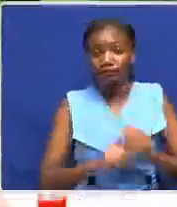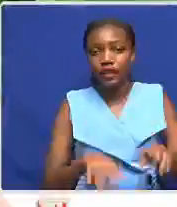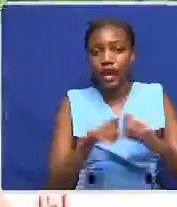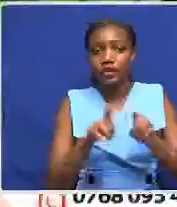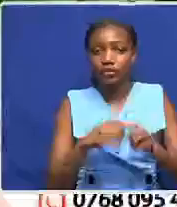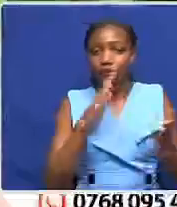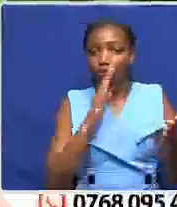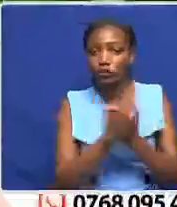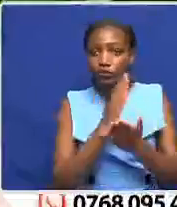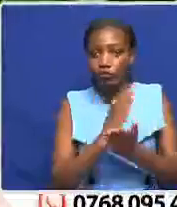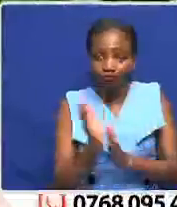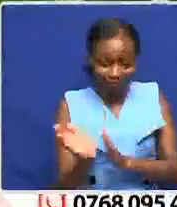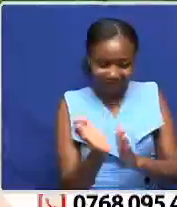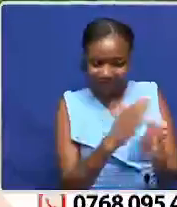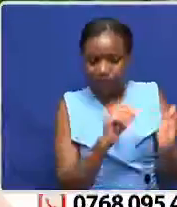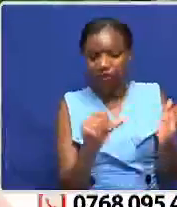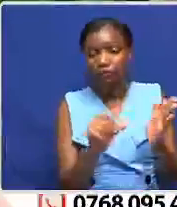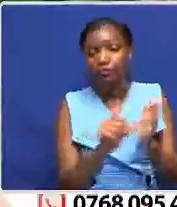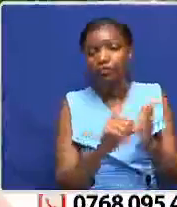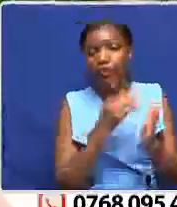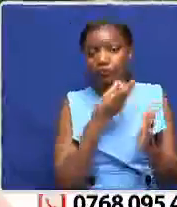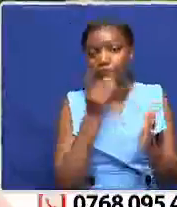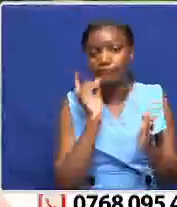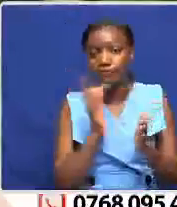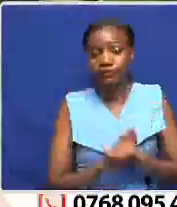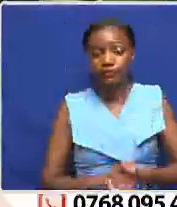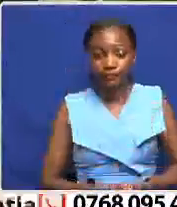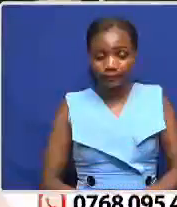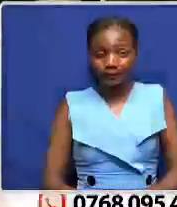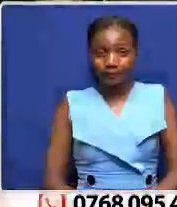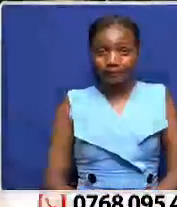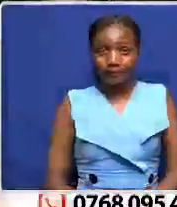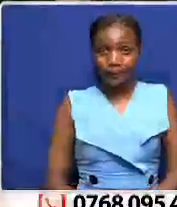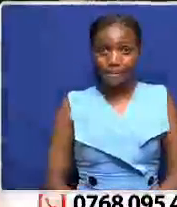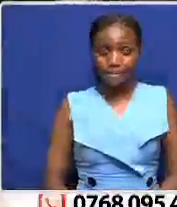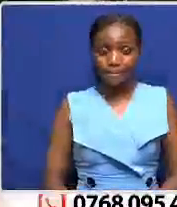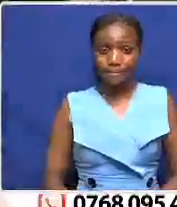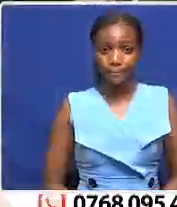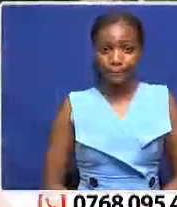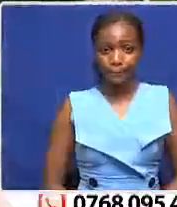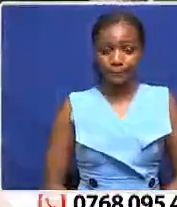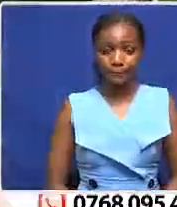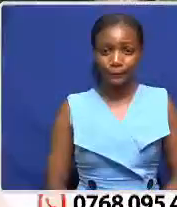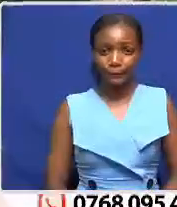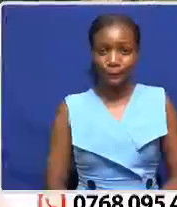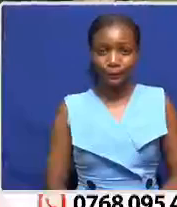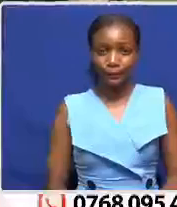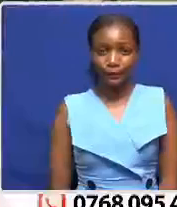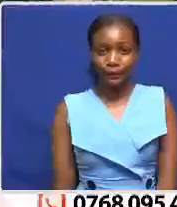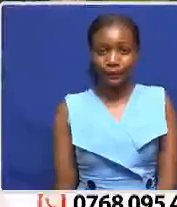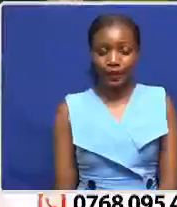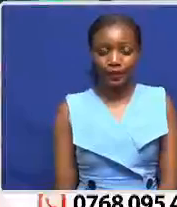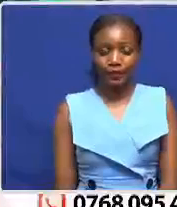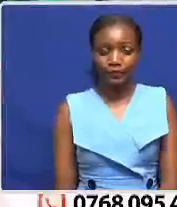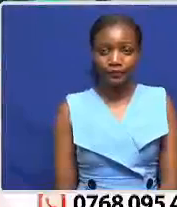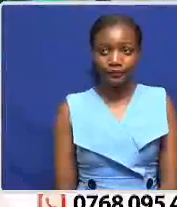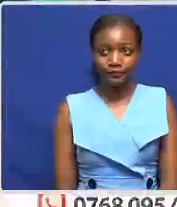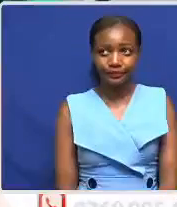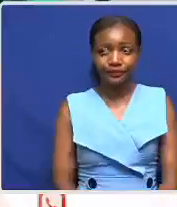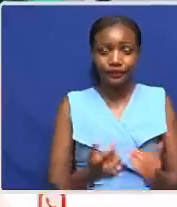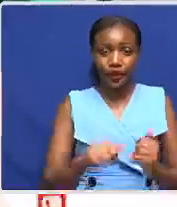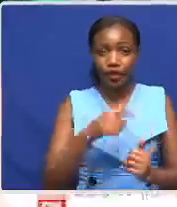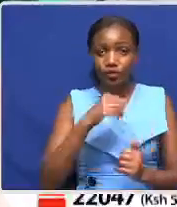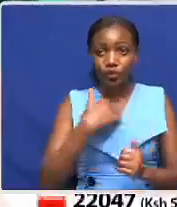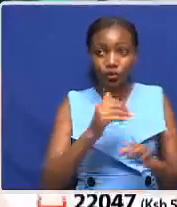kuafiki nguzo kuu ya serikali ya usalama wa chakula. Mary Nzomo ni waziri wa kilimo kaunti ya Trans Nzoia. So tulikuwa